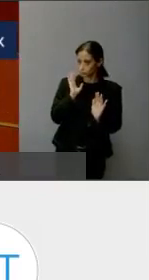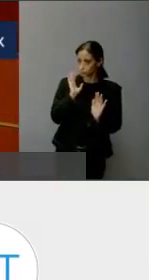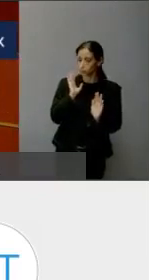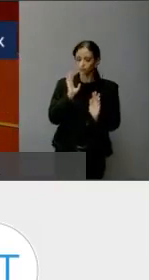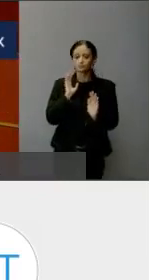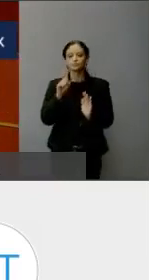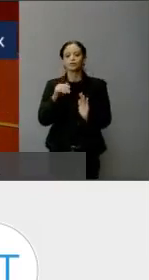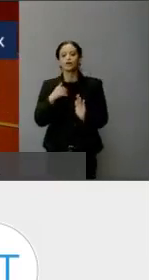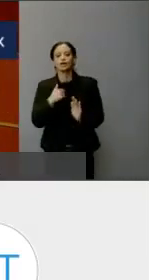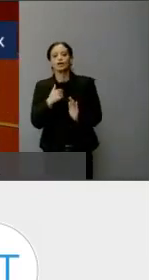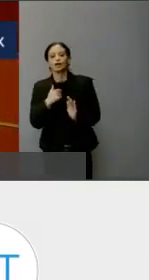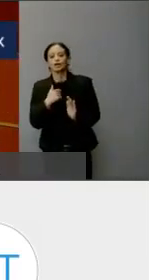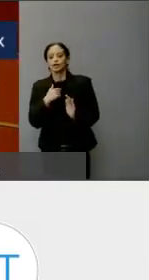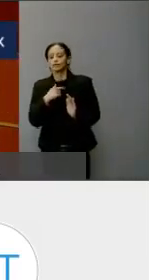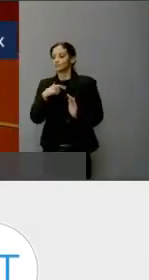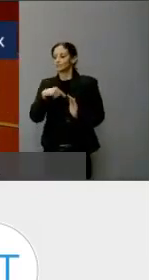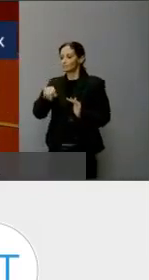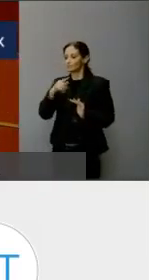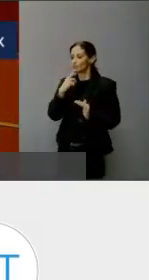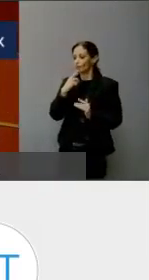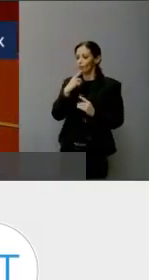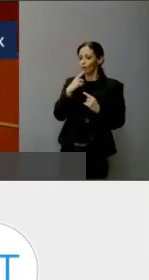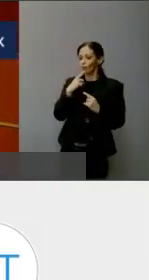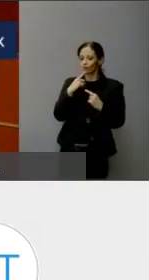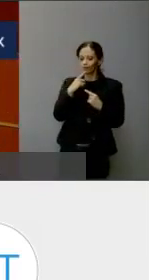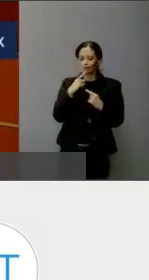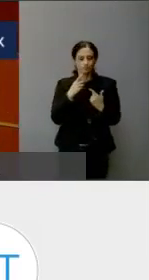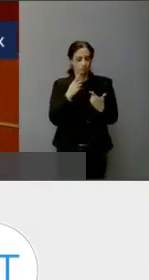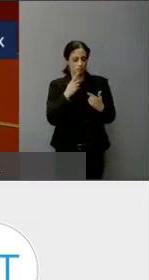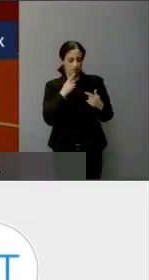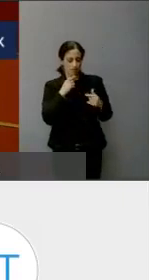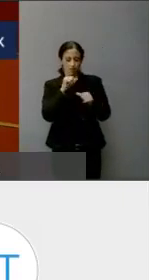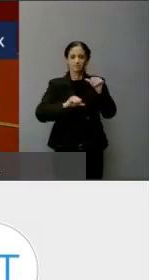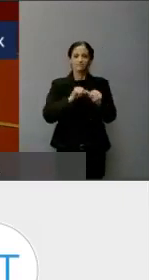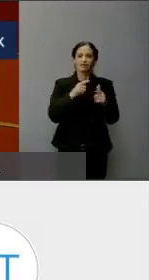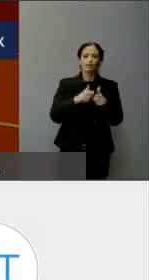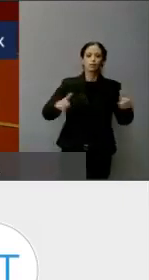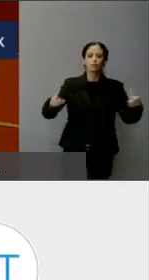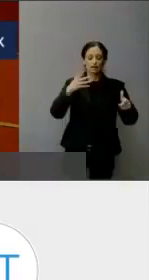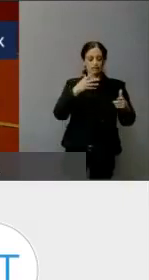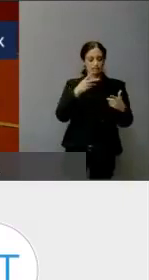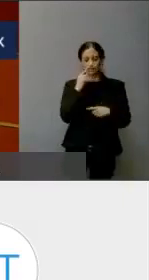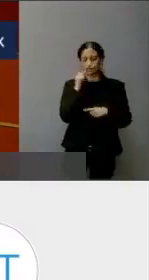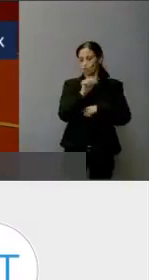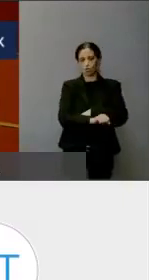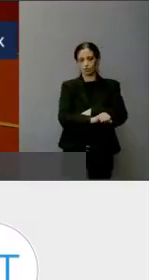noi siamo fermamente contrari a questa variante urbanistica abbiamo tentato di migliorarla